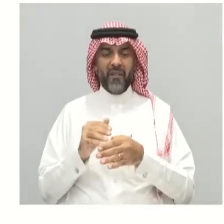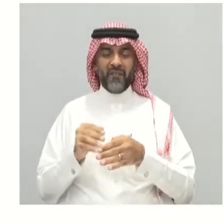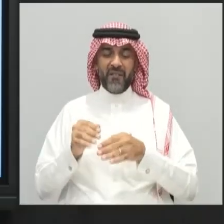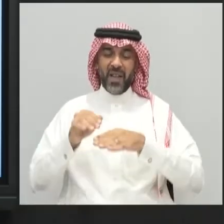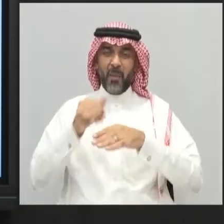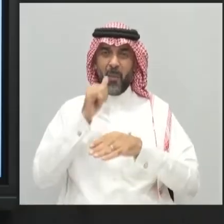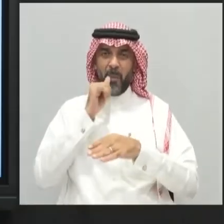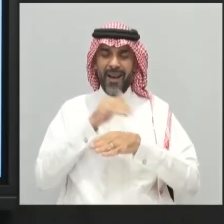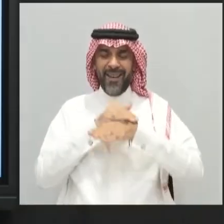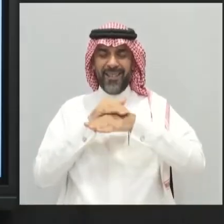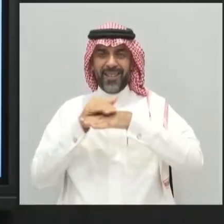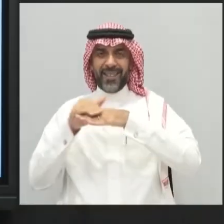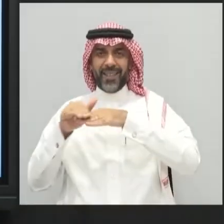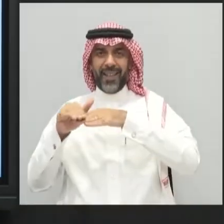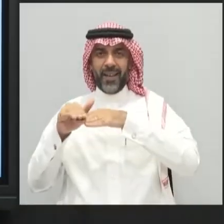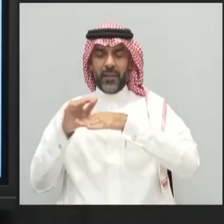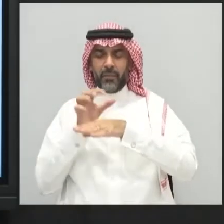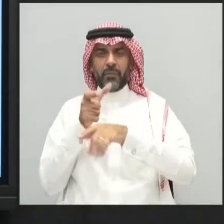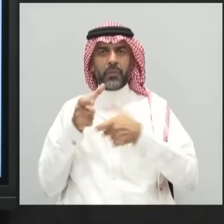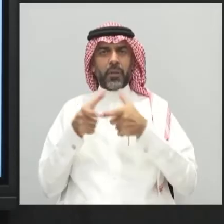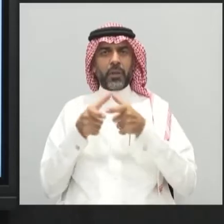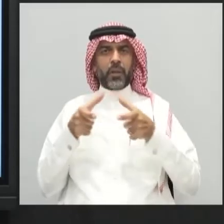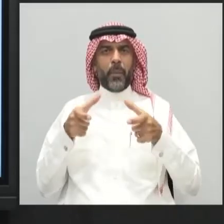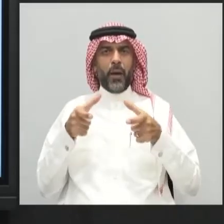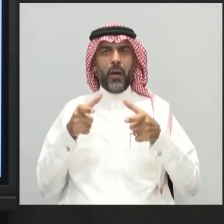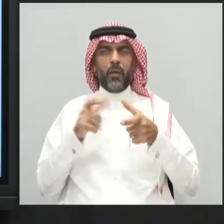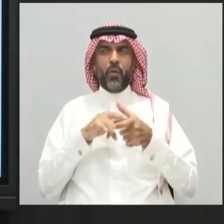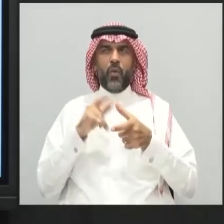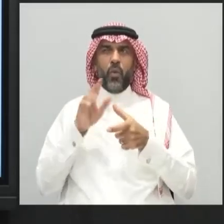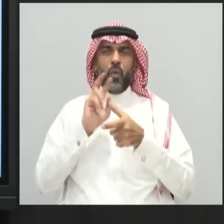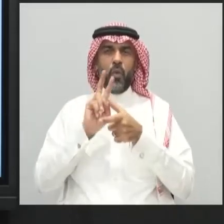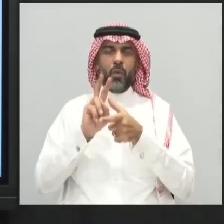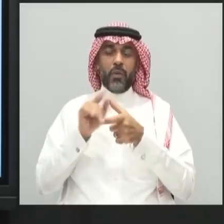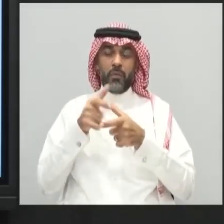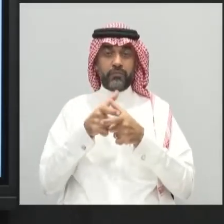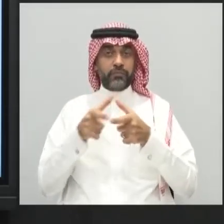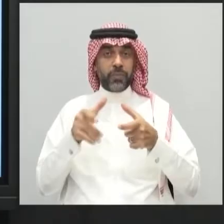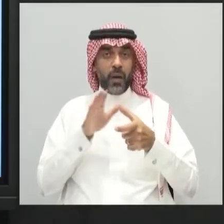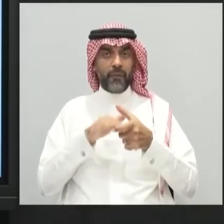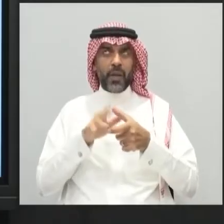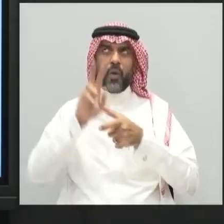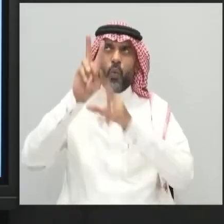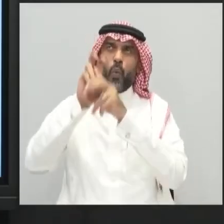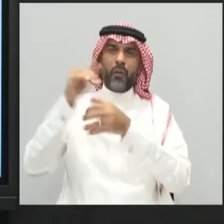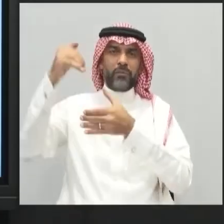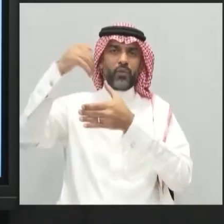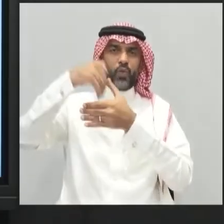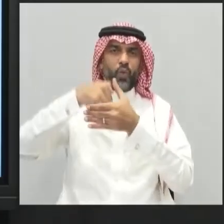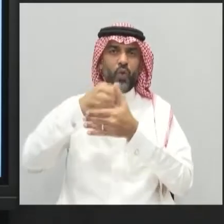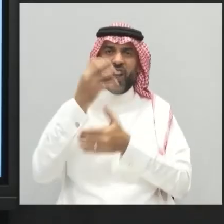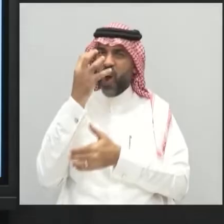عندما تتكون هذه الطبقه فوق سطح الماء فهي تمنع من وصول ماذا الاكسجين فيتم ماذا